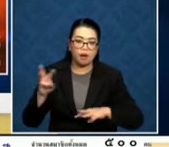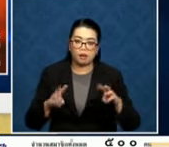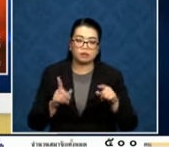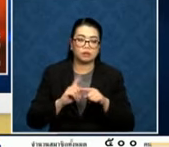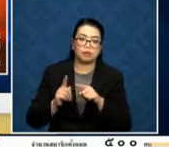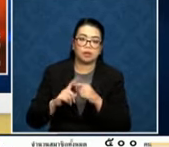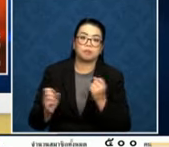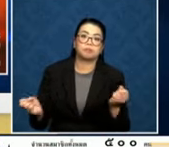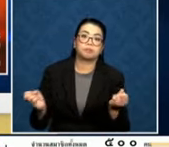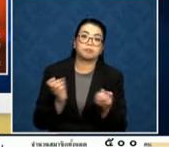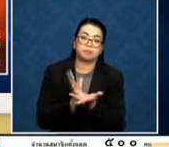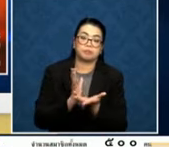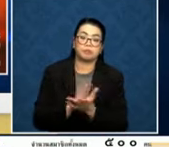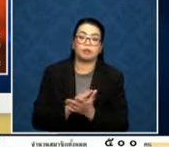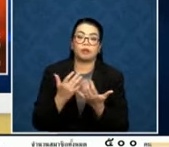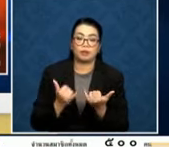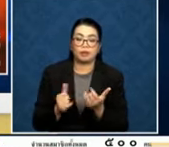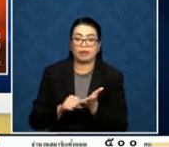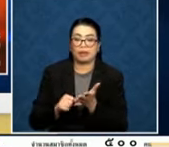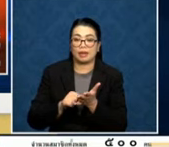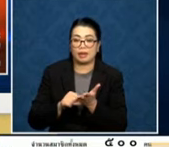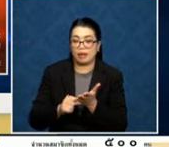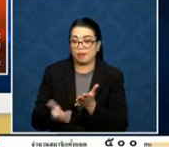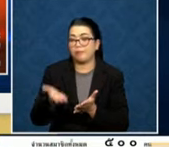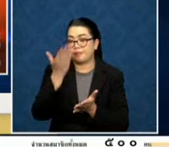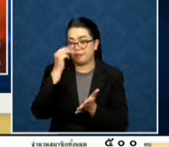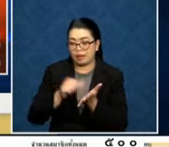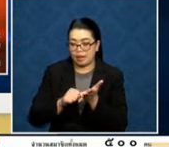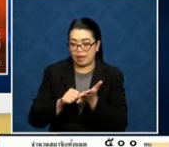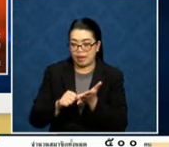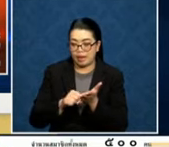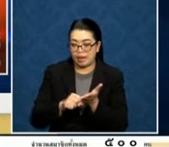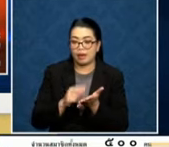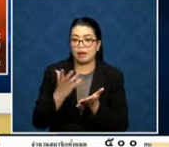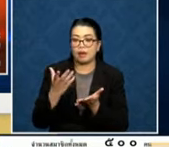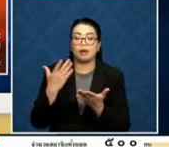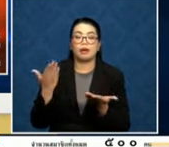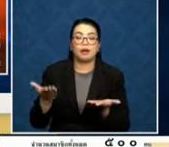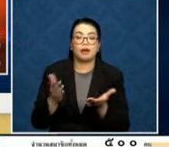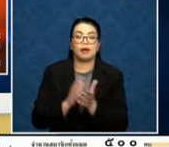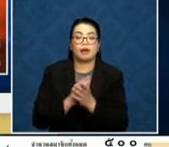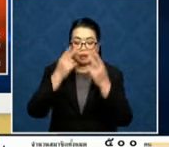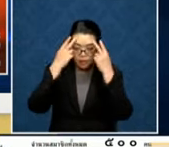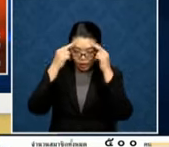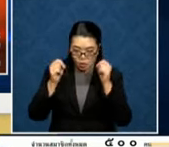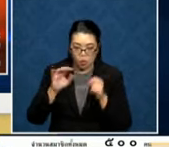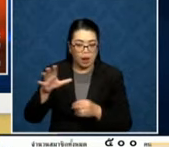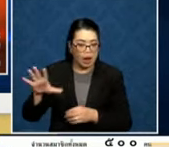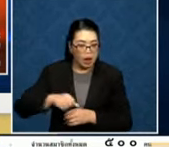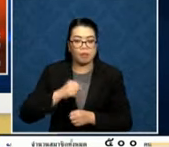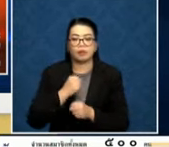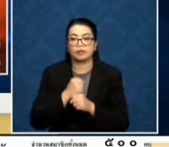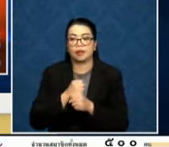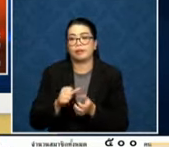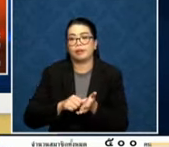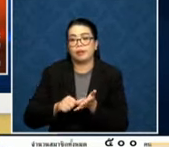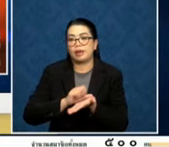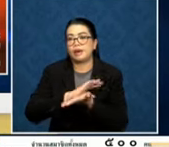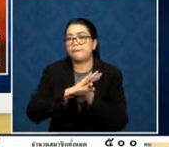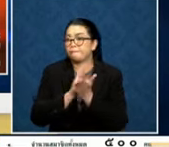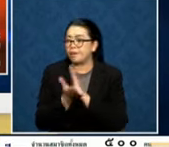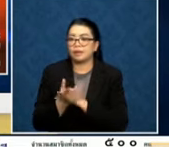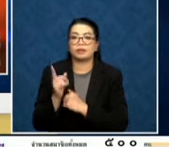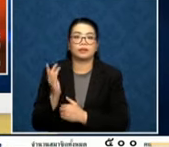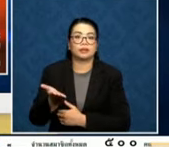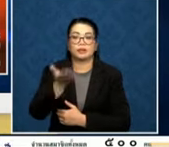ที่เกิดขึ้นครับได้รับการแก้ไขทันทีครับที่รัฐบาลภายใต้ท่านนายกเสถาทวีสินได้เข้ามาบริหารประเทศครับท่าน